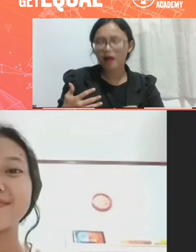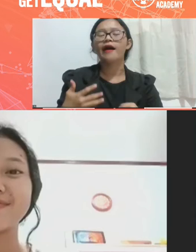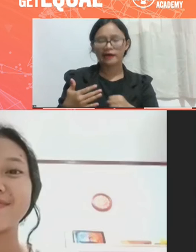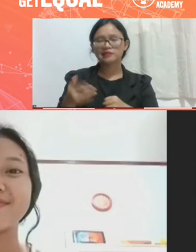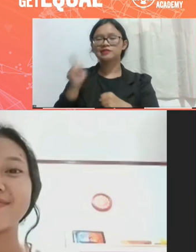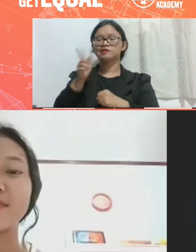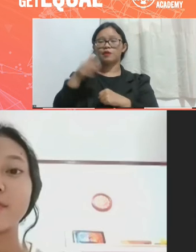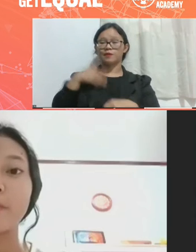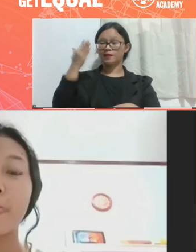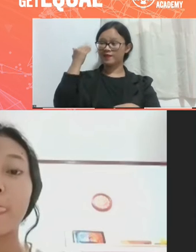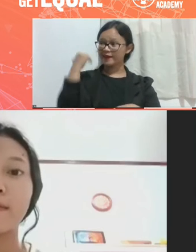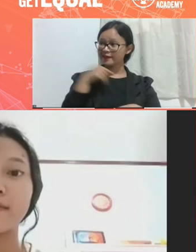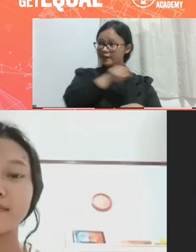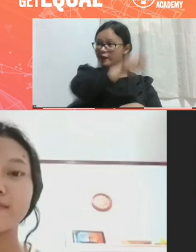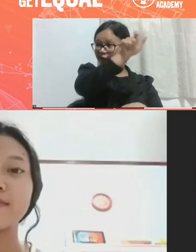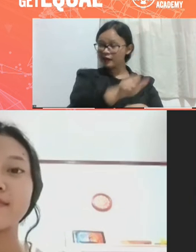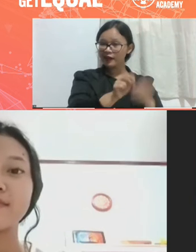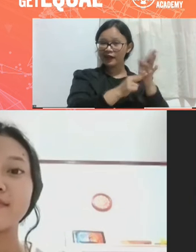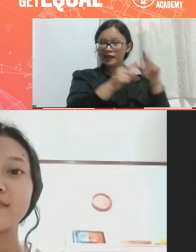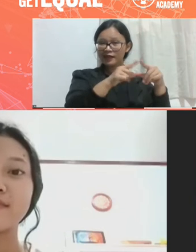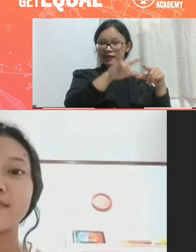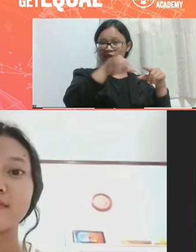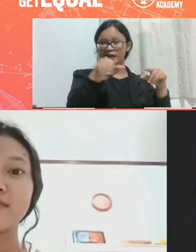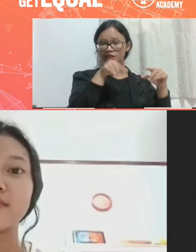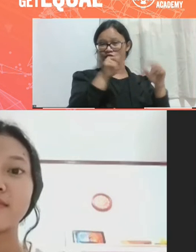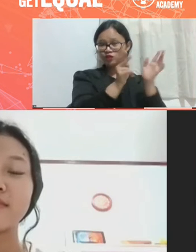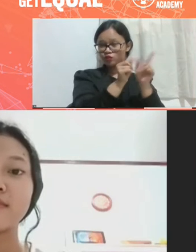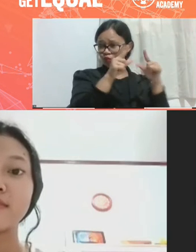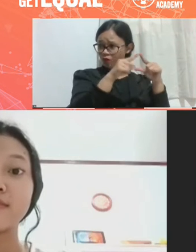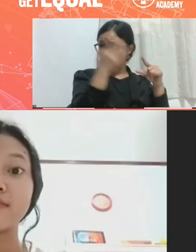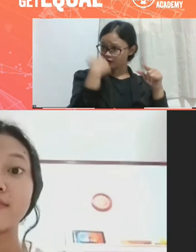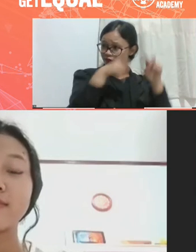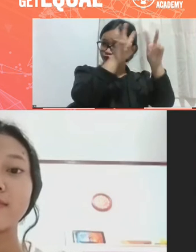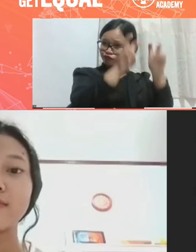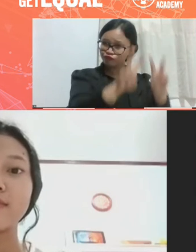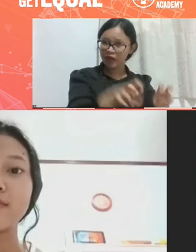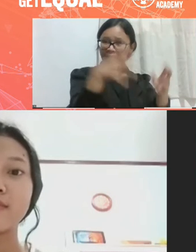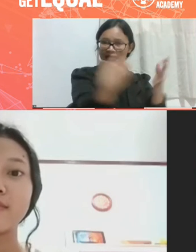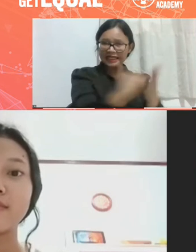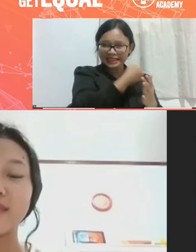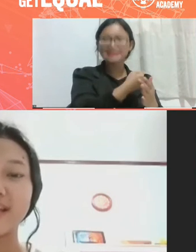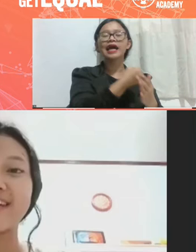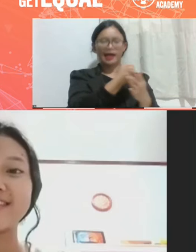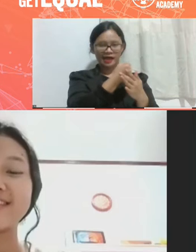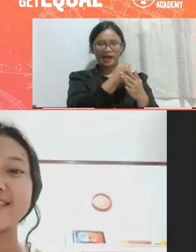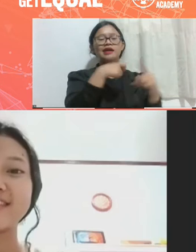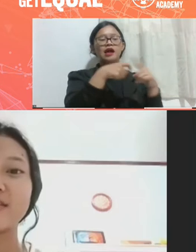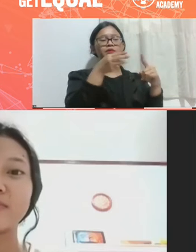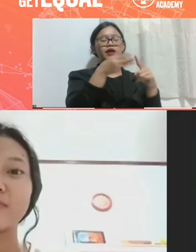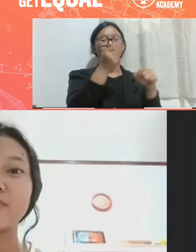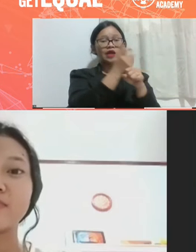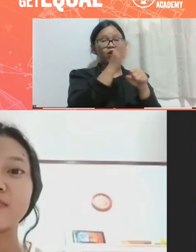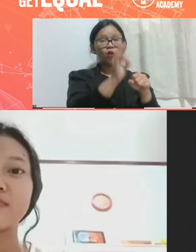yang disampaikan oleh Mbak Nazla, tadi kalau misalnya Devi juga lihat ya, ternyata angka KBGO di Indonesia kan sudah